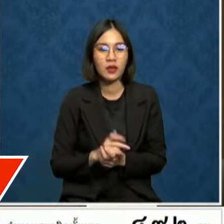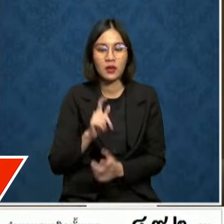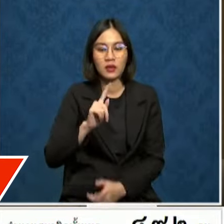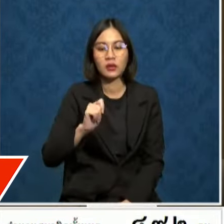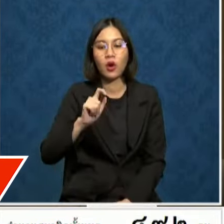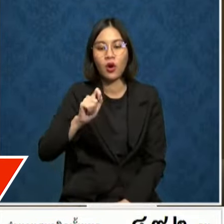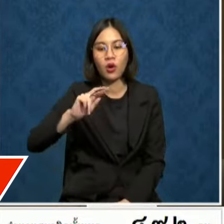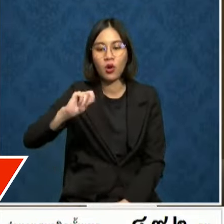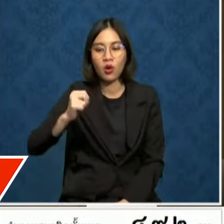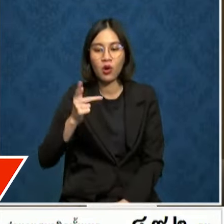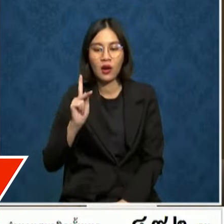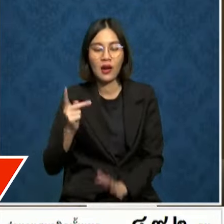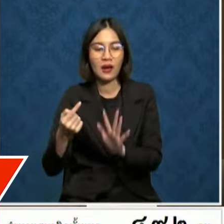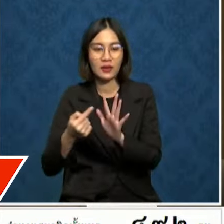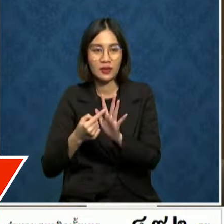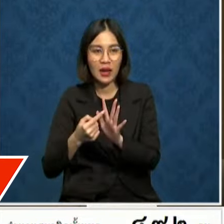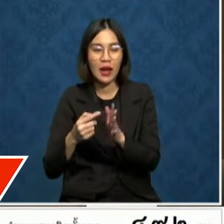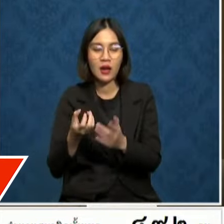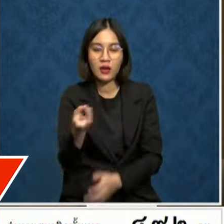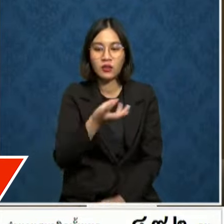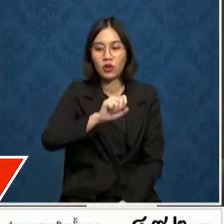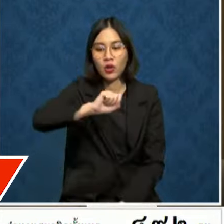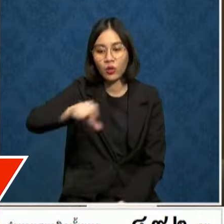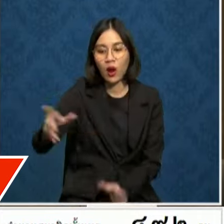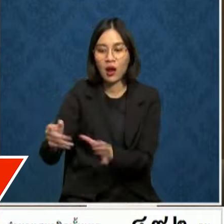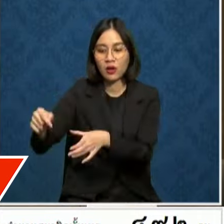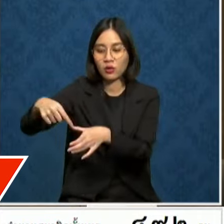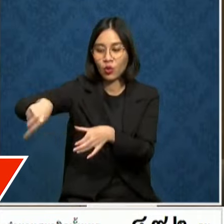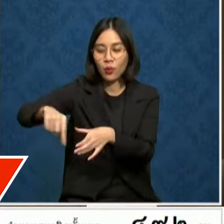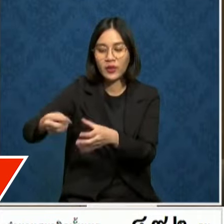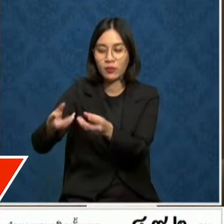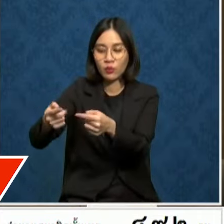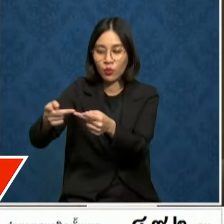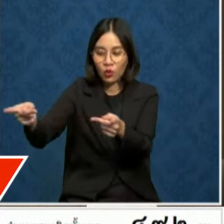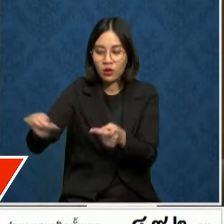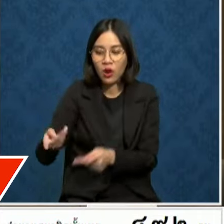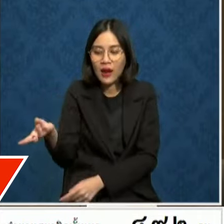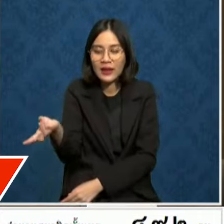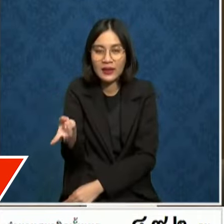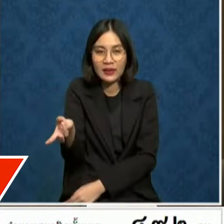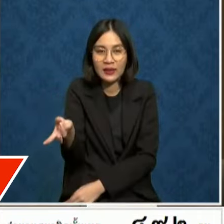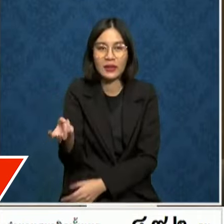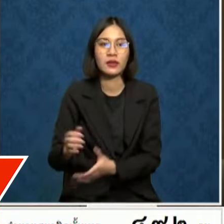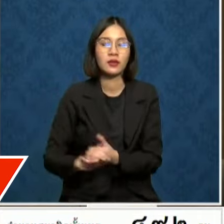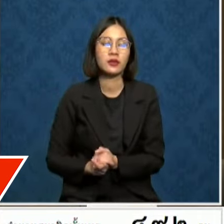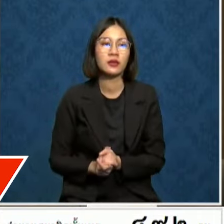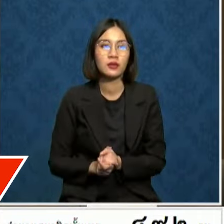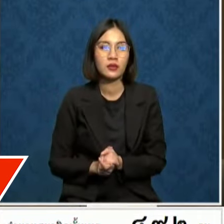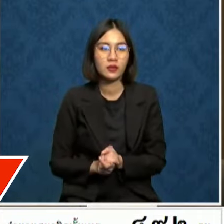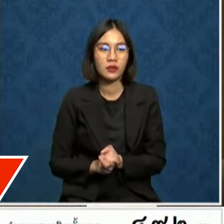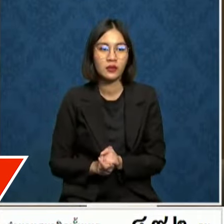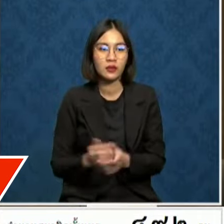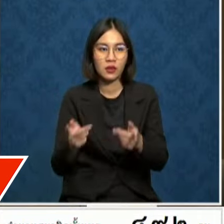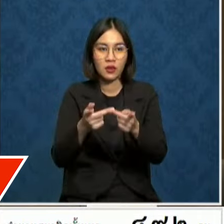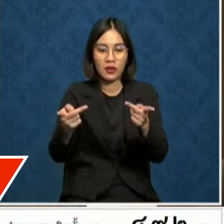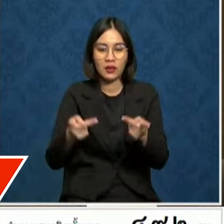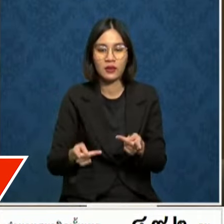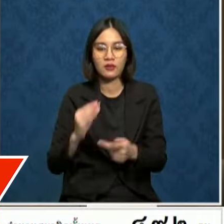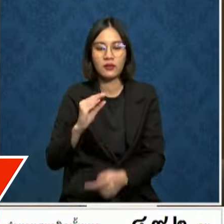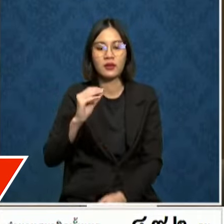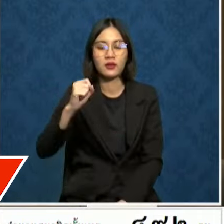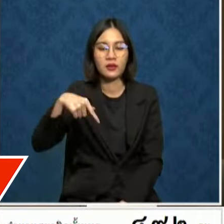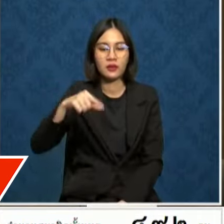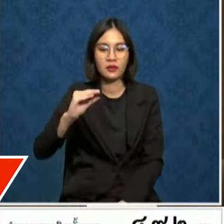จำนวนมากเช่นเดียวกันโดยมีจำนวนน้อยกว่าคิริบาสหมู่เกาะเล็กๆและไมโครนีเซียปาปัวกินีหมู่เกาะโซโลมอนค่ะ